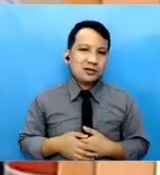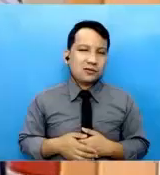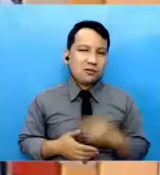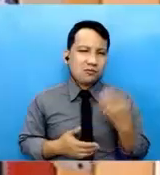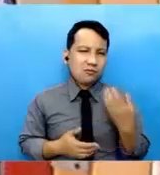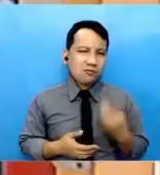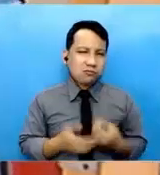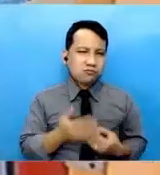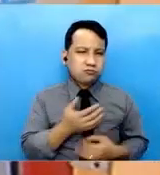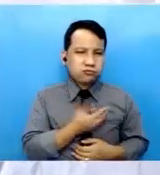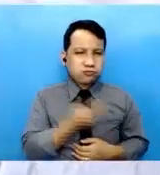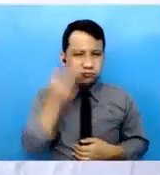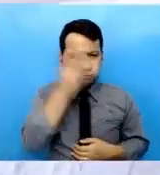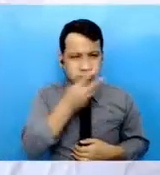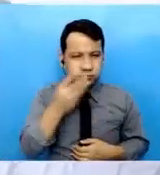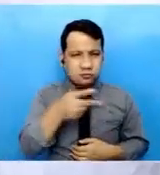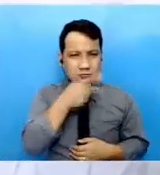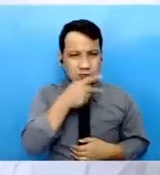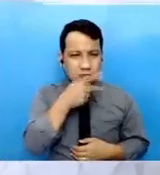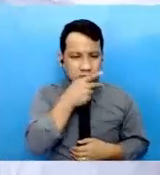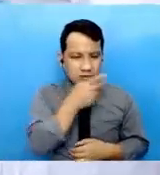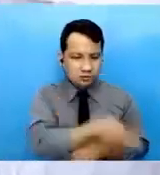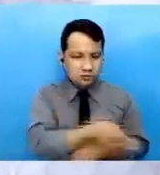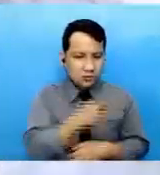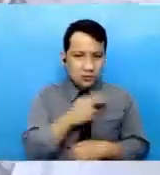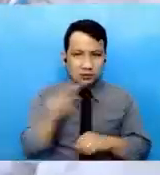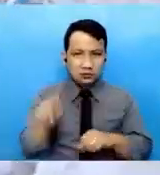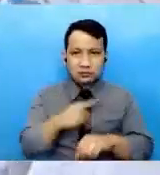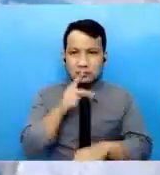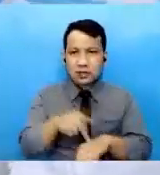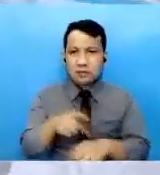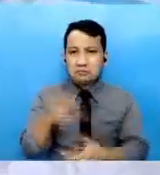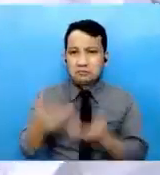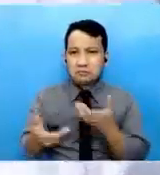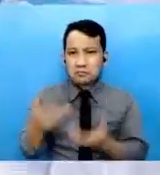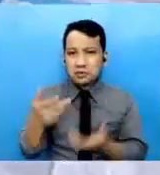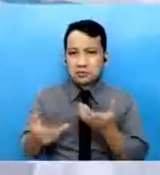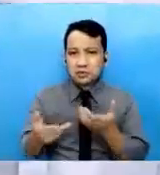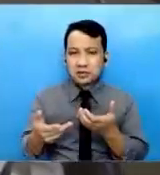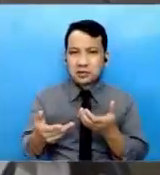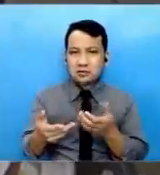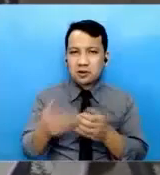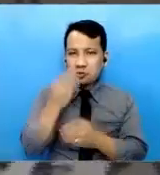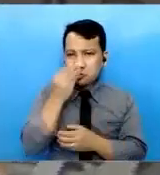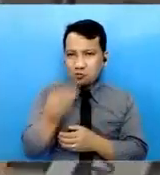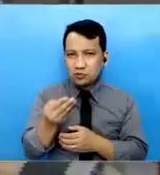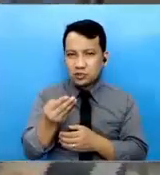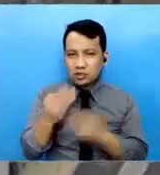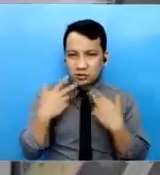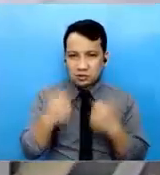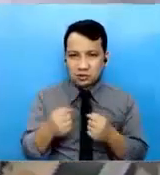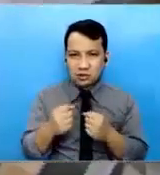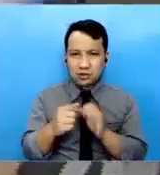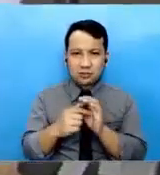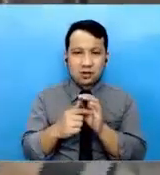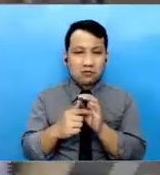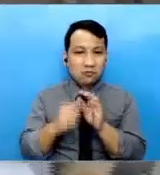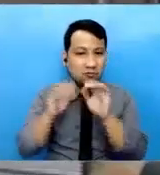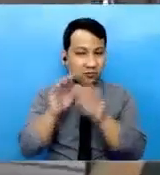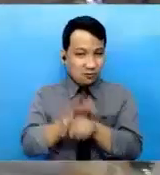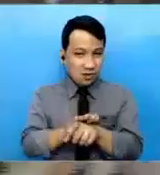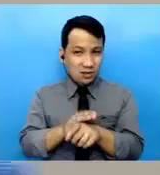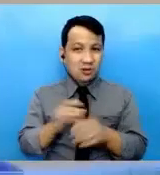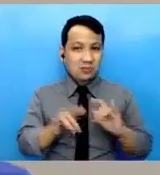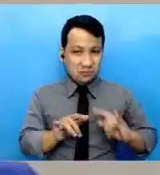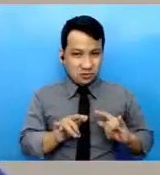Private Hospitals Association of the Philippines, baka mas mapilay ang healthcare system sa patuloy na pag-alis ng ating mga health